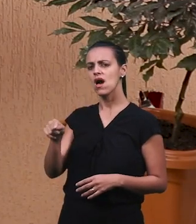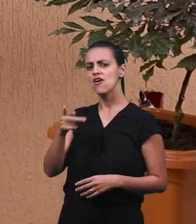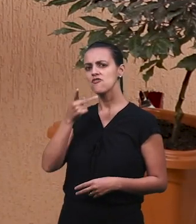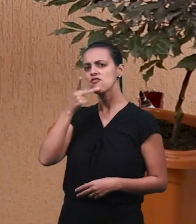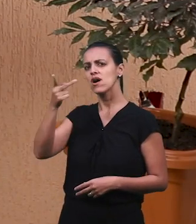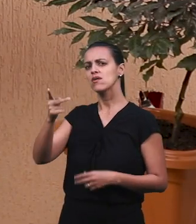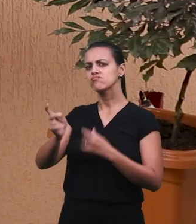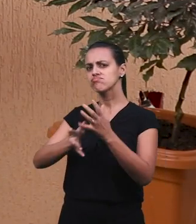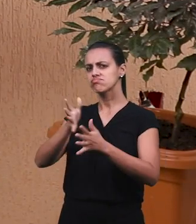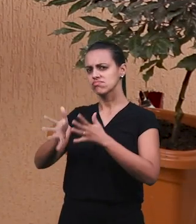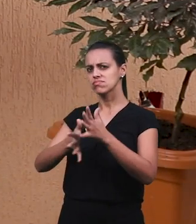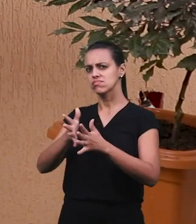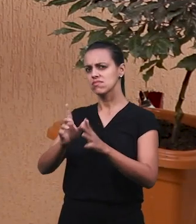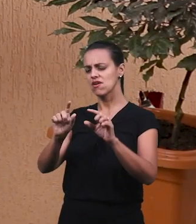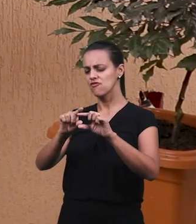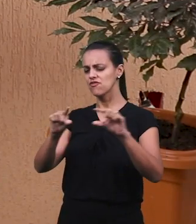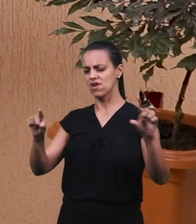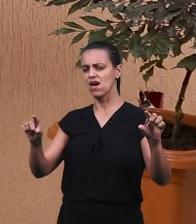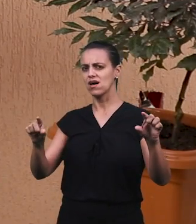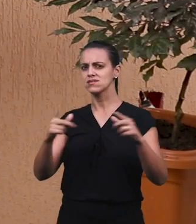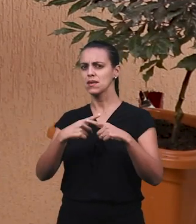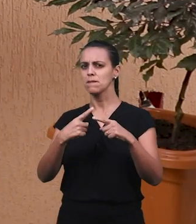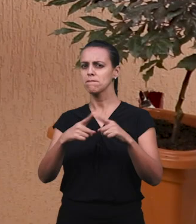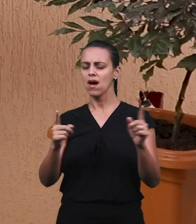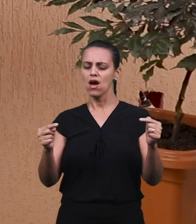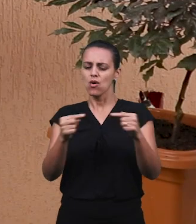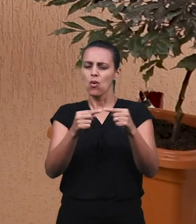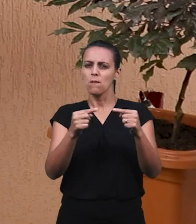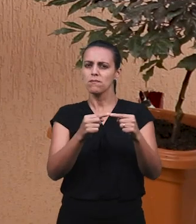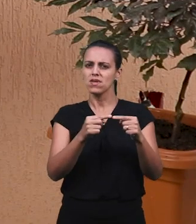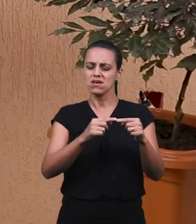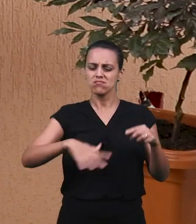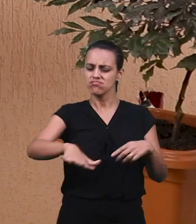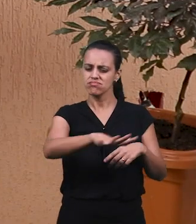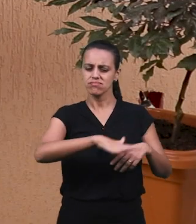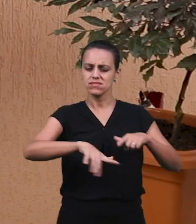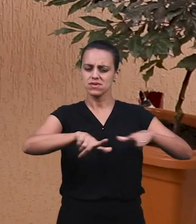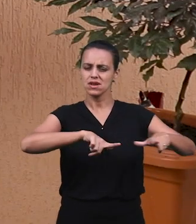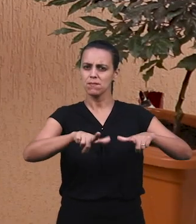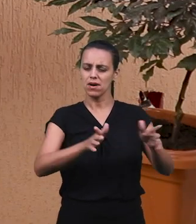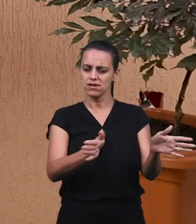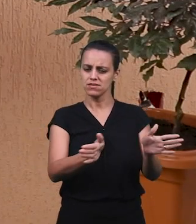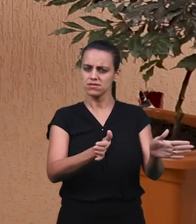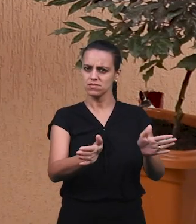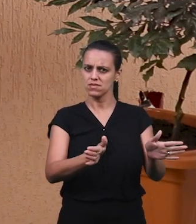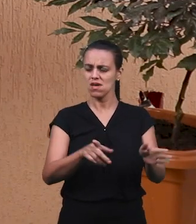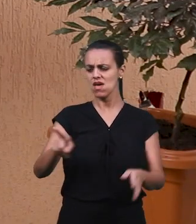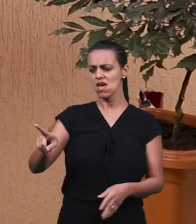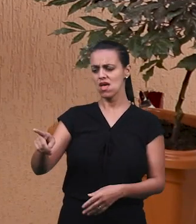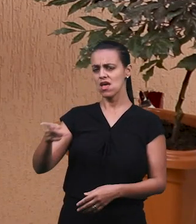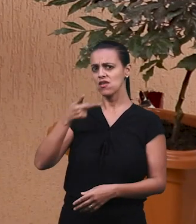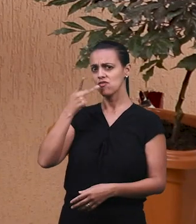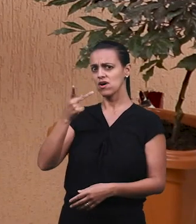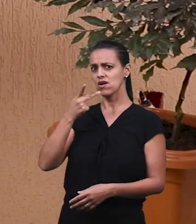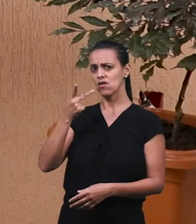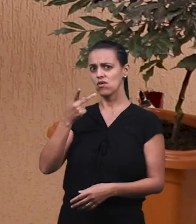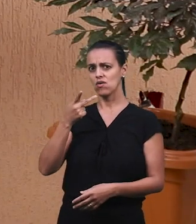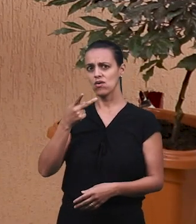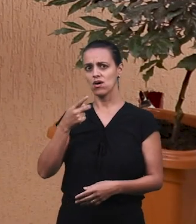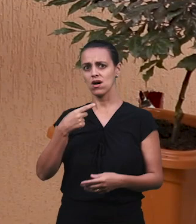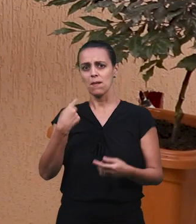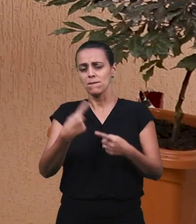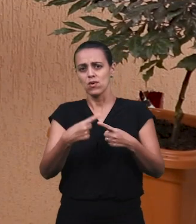phrase que je trouve très pertinente à tout le travail d'accessibilité. Il dit « Je ne vois